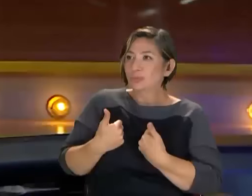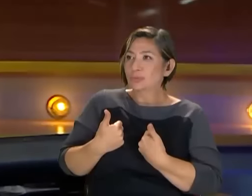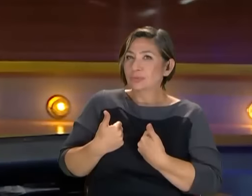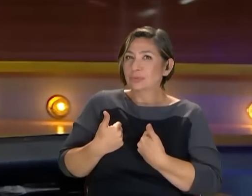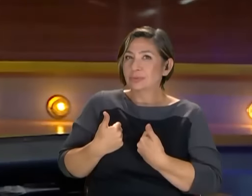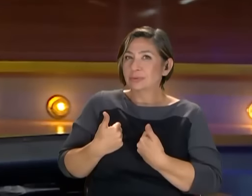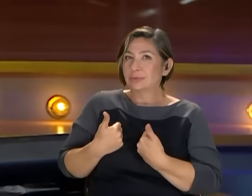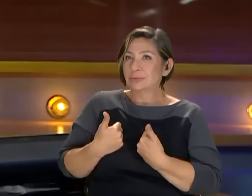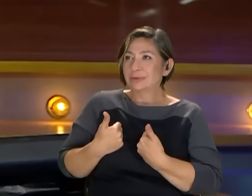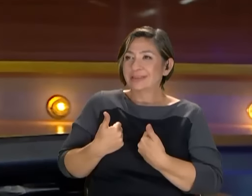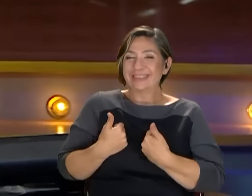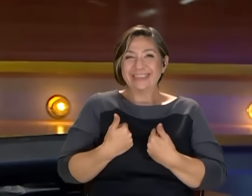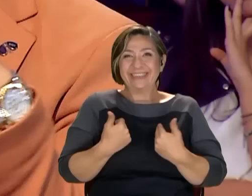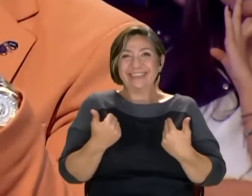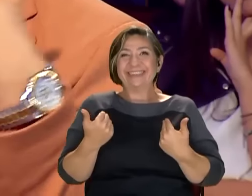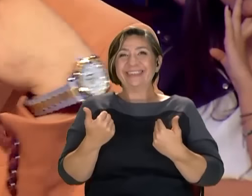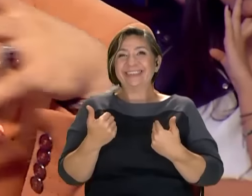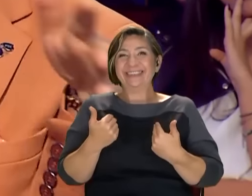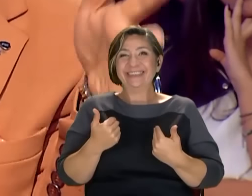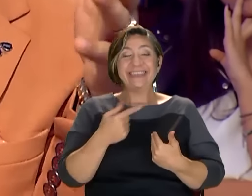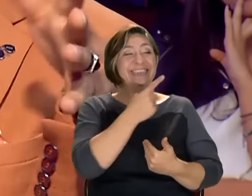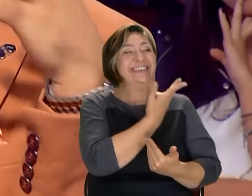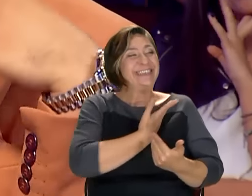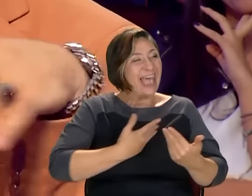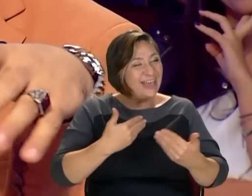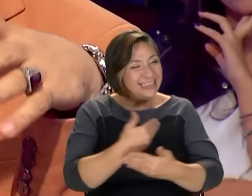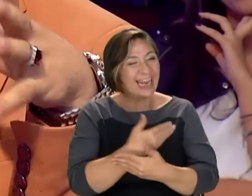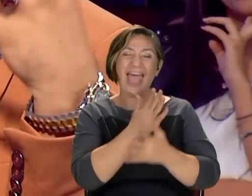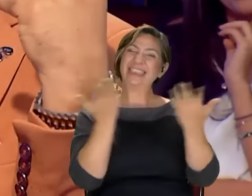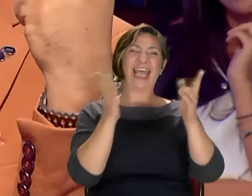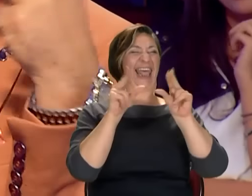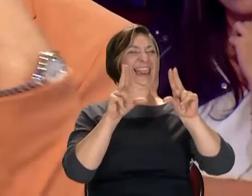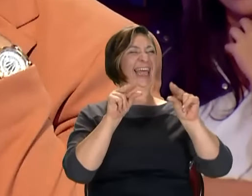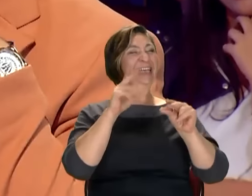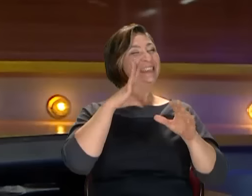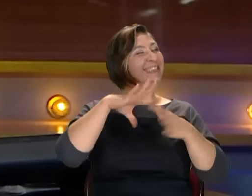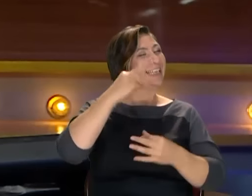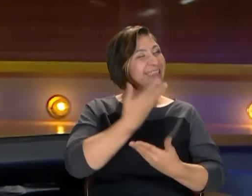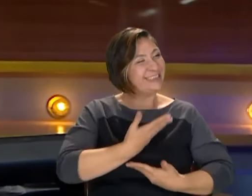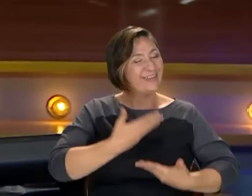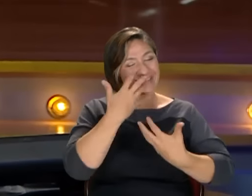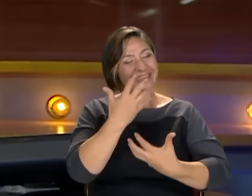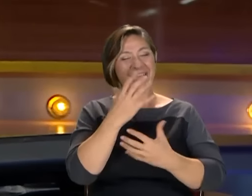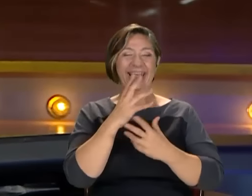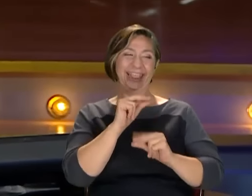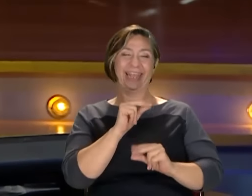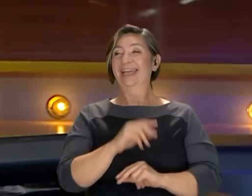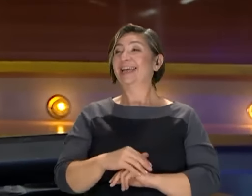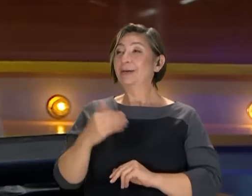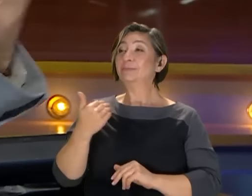yapıyoruz? Çok, abi yani şu sevecenliğiniz her şeye yetiyor abi. İnsanları tatlım efendim. Baş tacısına. Ama